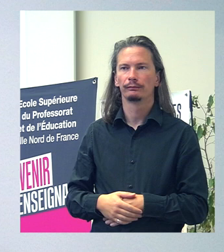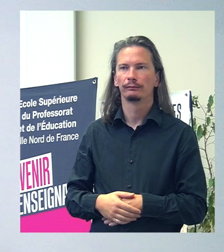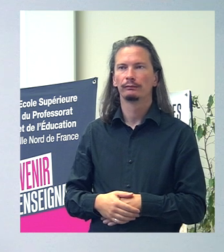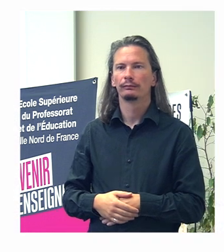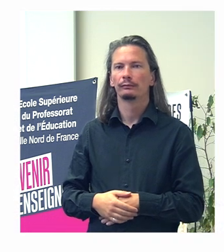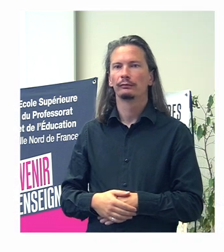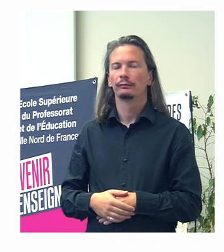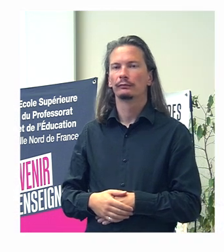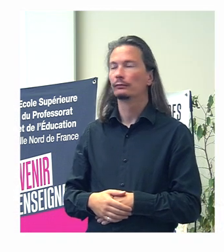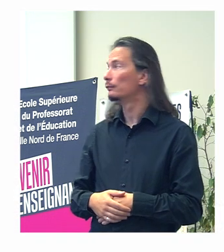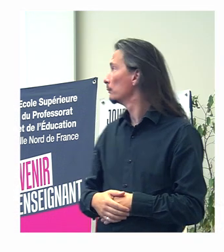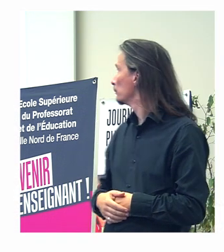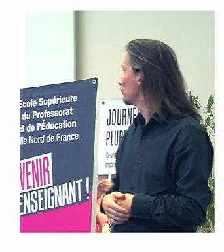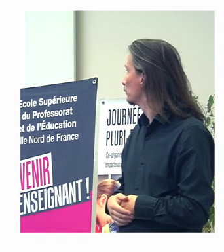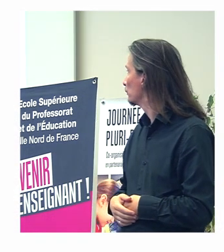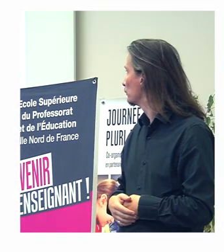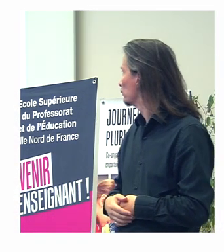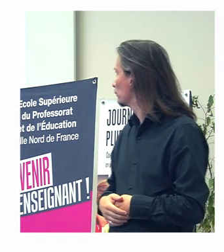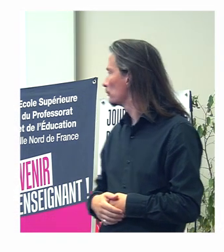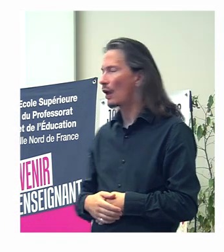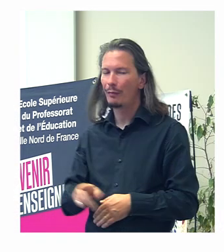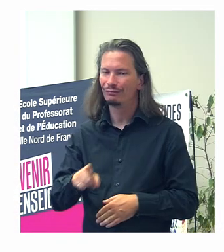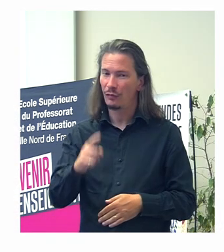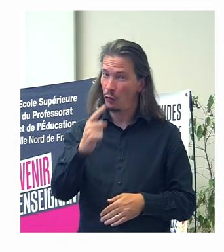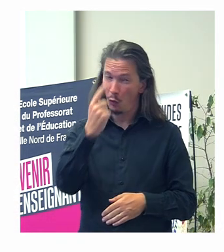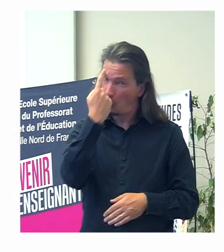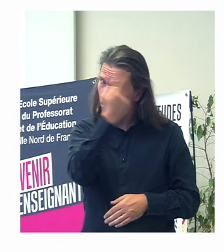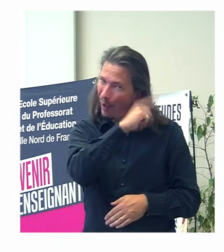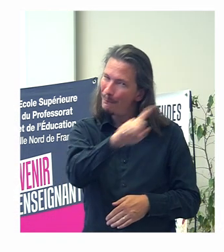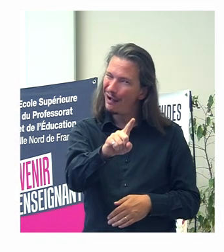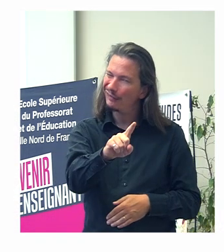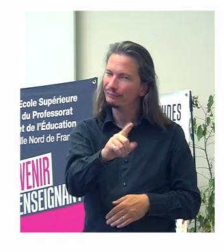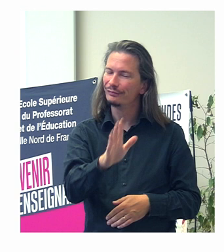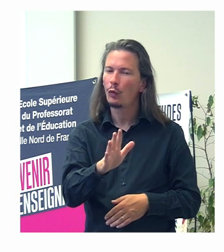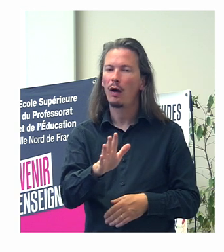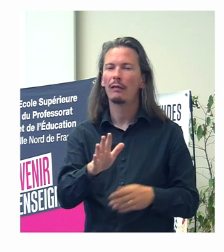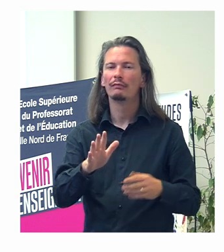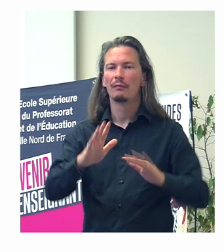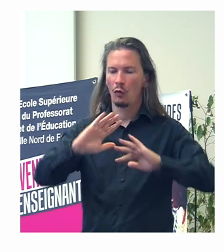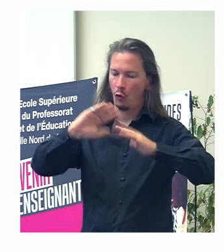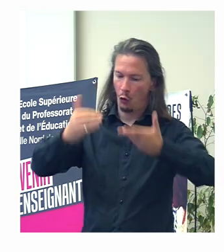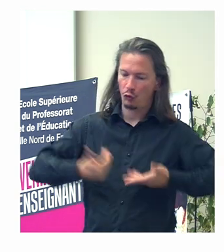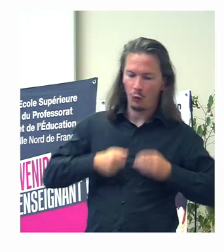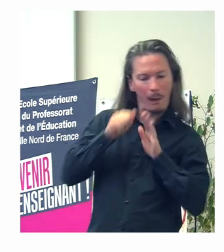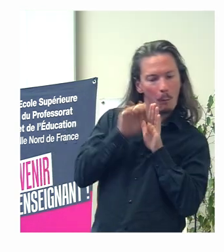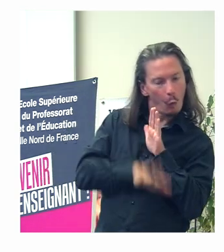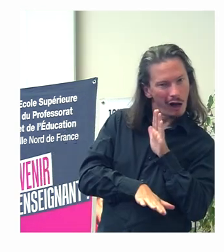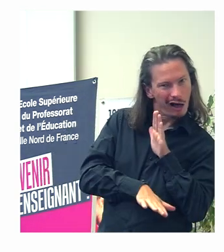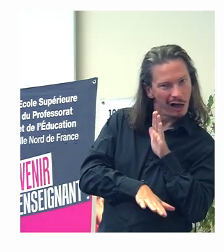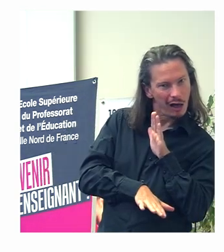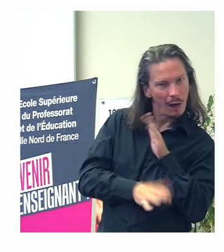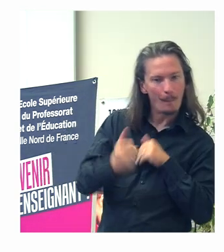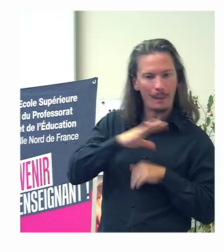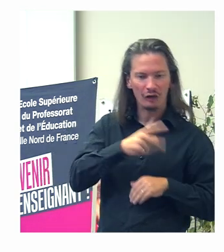ne crois pas que ce soit injuste de recevoir moins quand